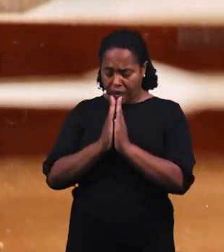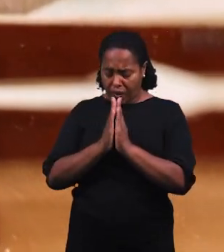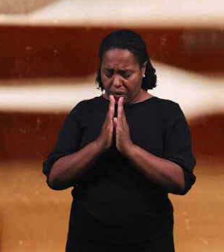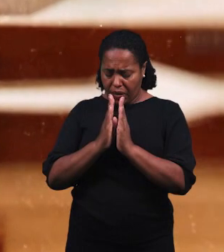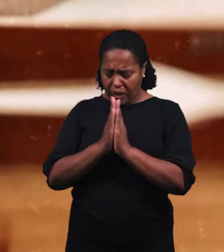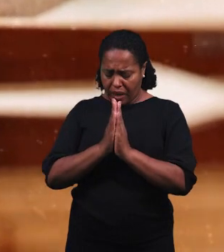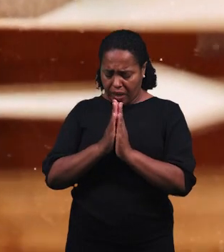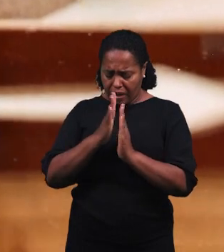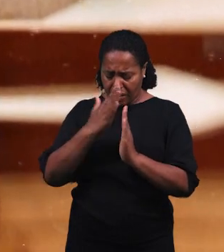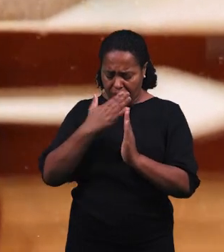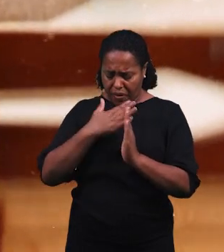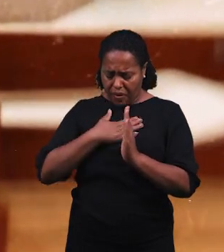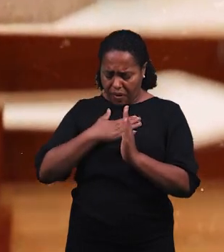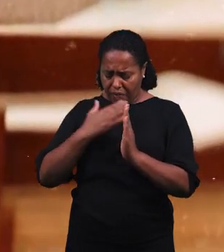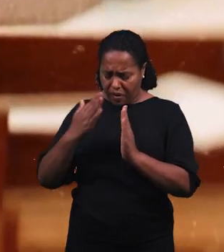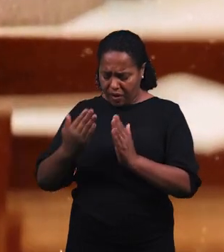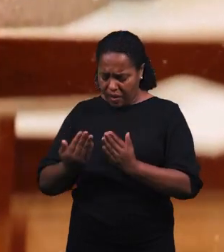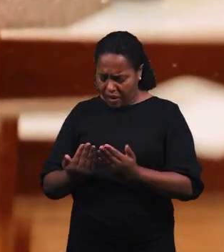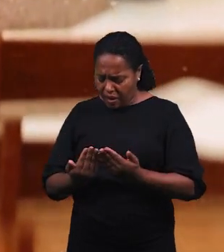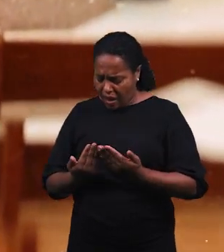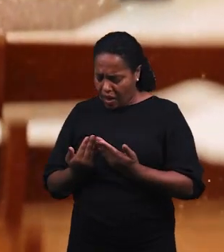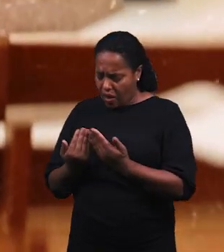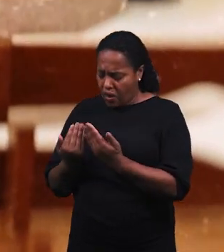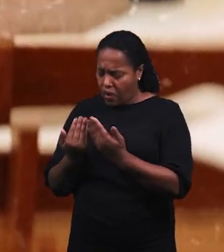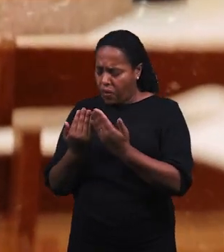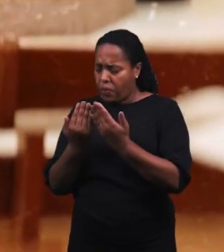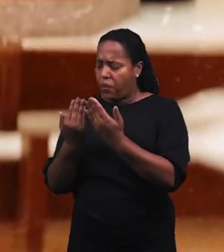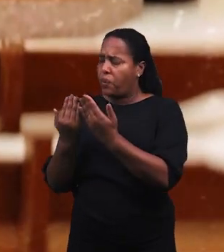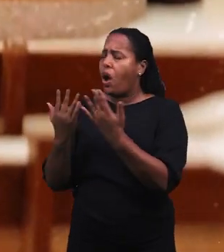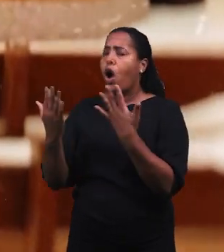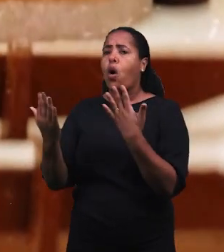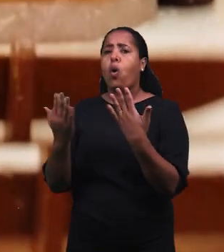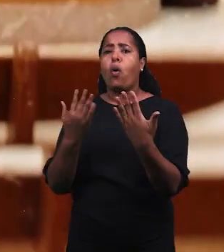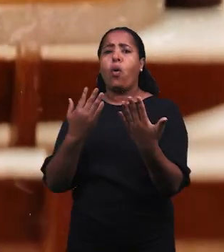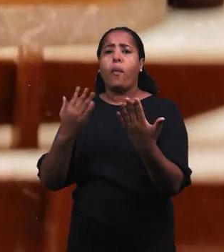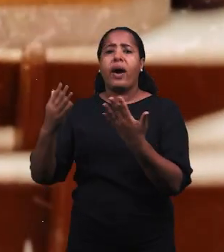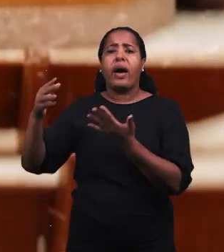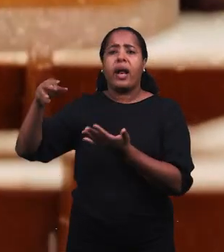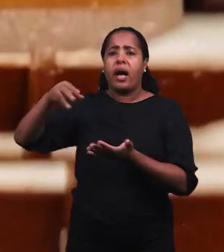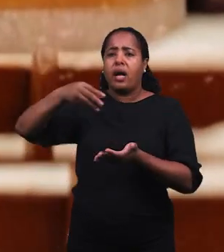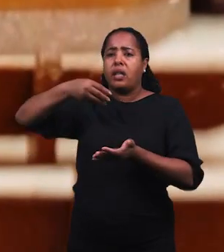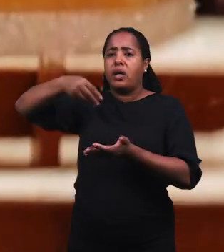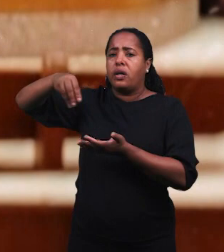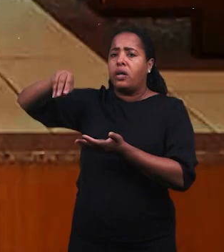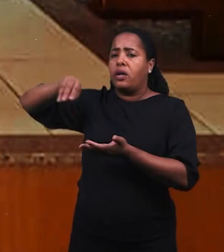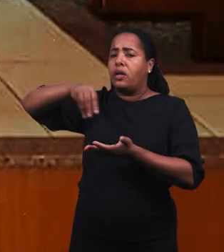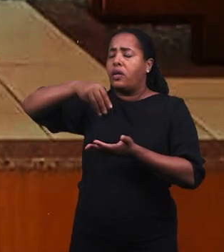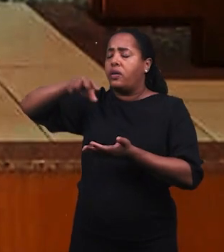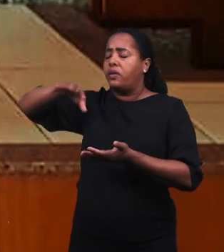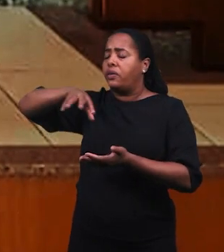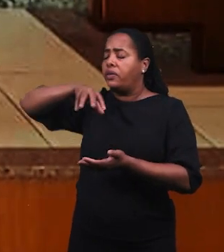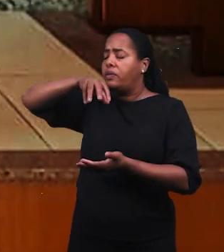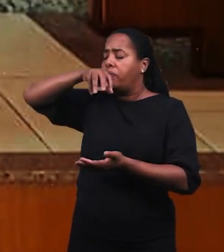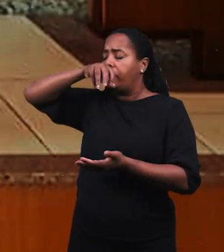Да взойдет молитва моя пред лицем твоим, как фимиам.